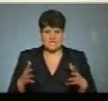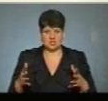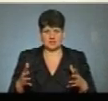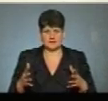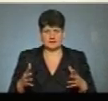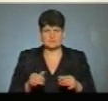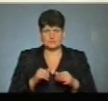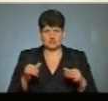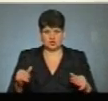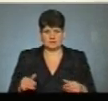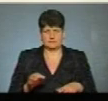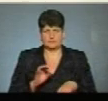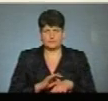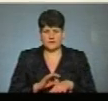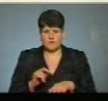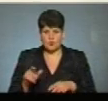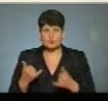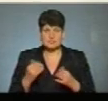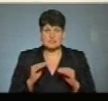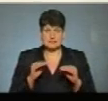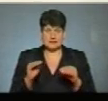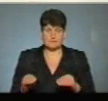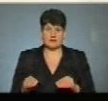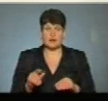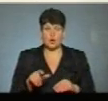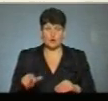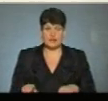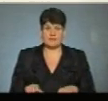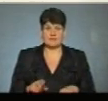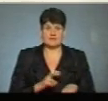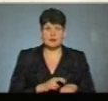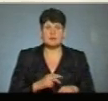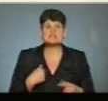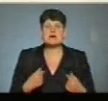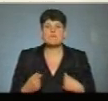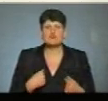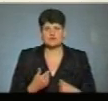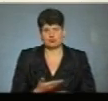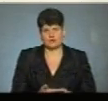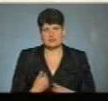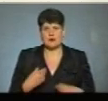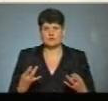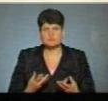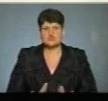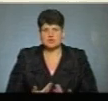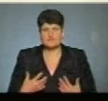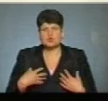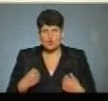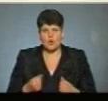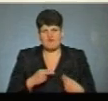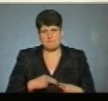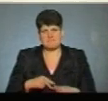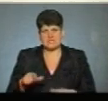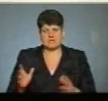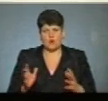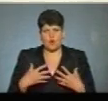чекає більша хвиля, і тоді ми залучимо лікарів. Якщо зараз починати виставляти людей на пости лікарів, ми їх замучимо. Нам потрібні живі,